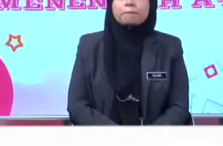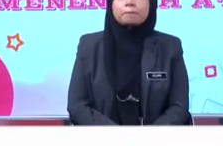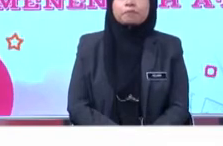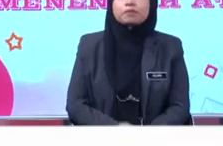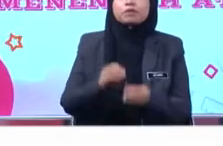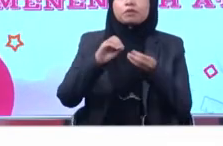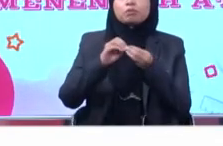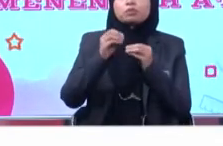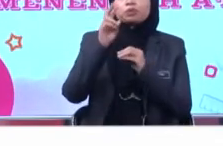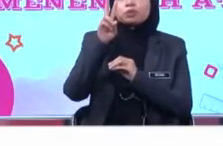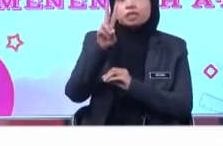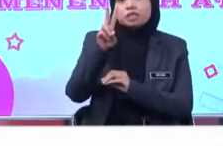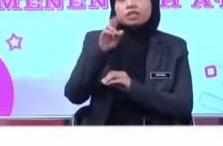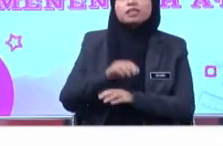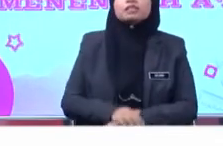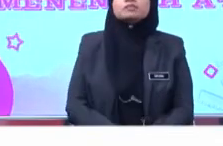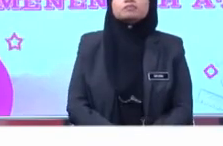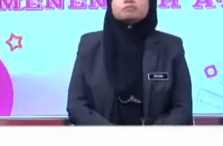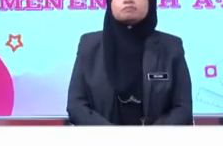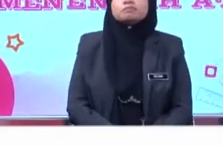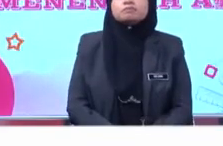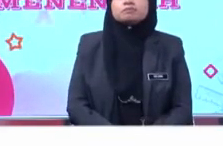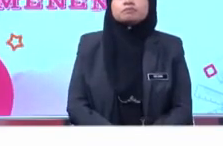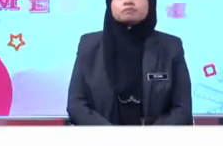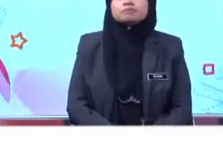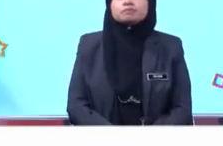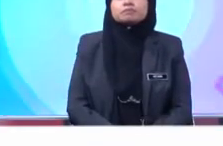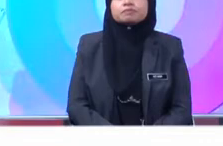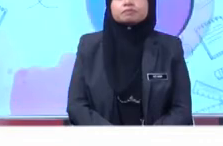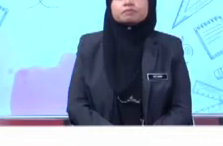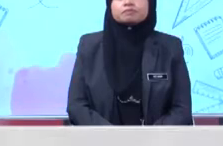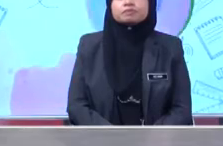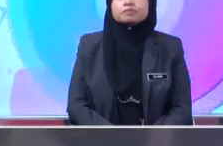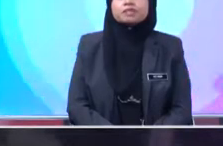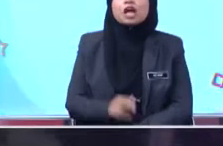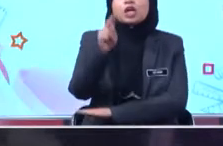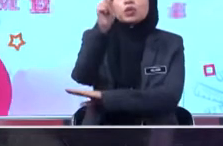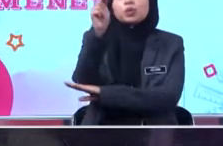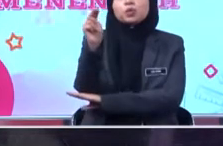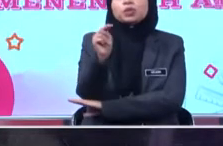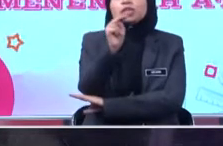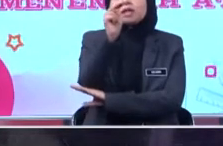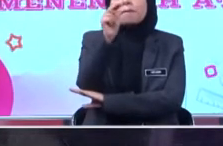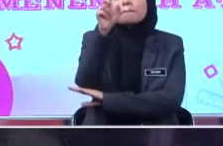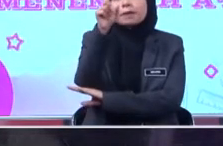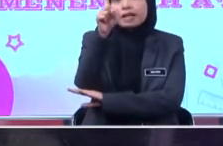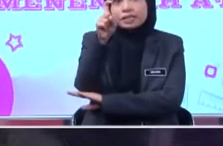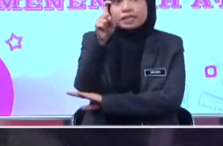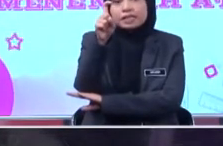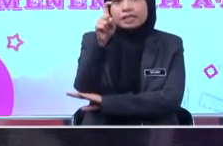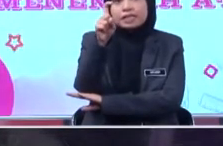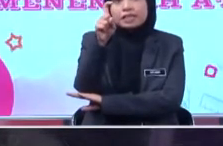yang kedua adalah hai oke mati mati mati